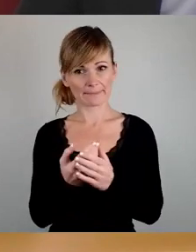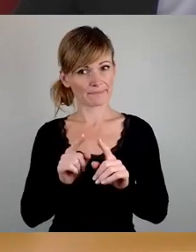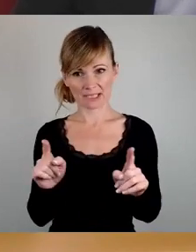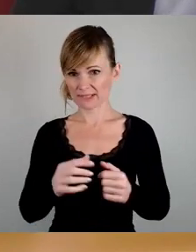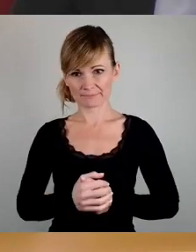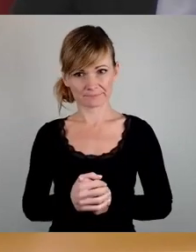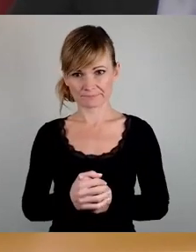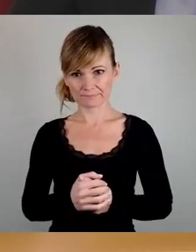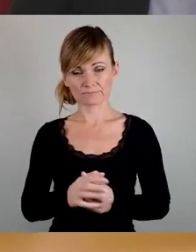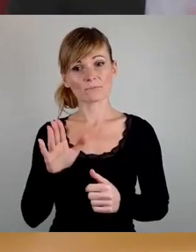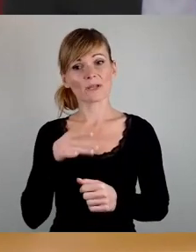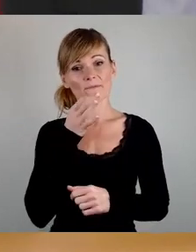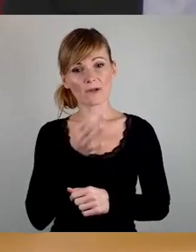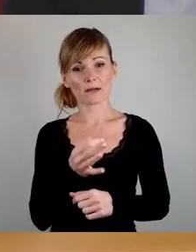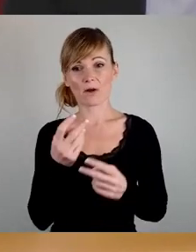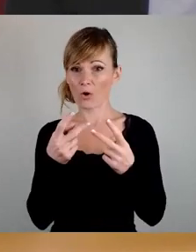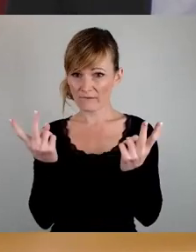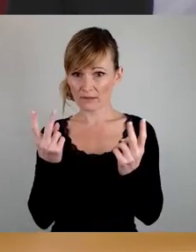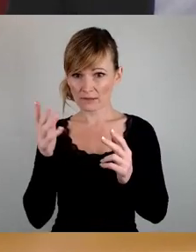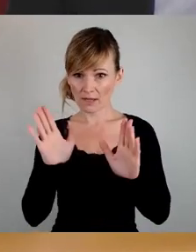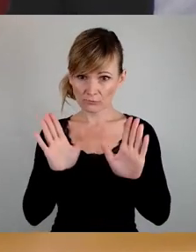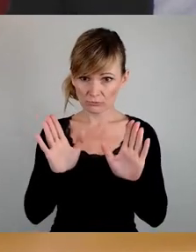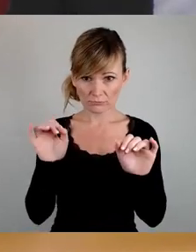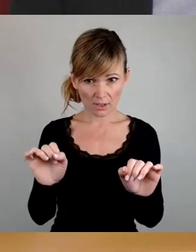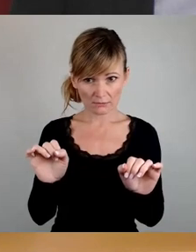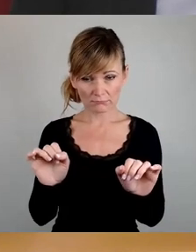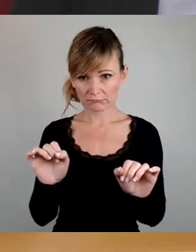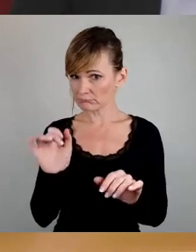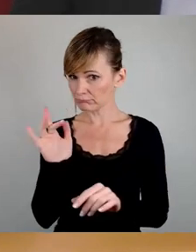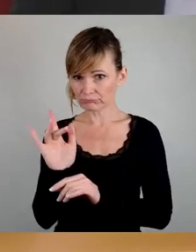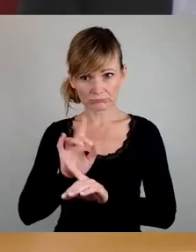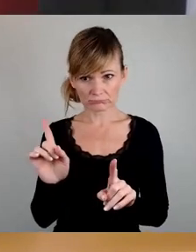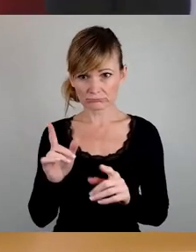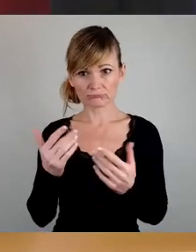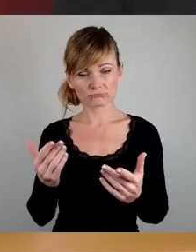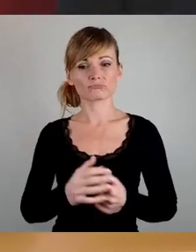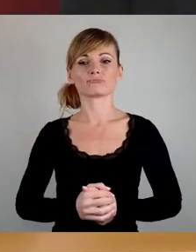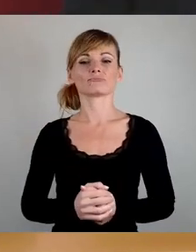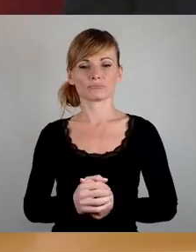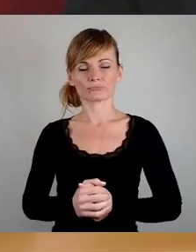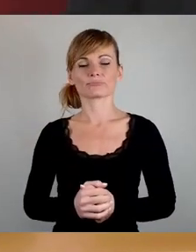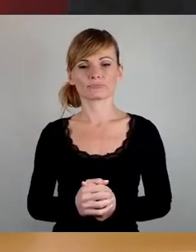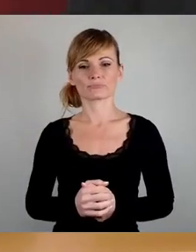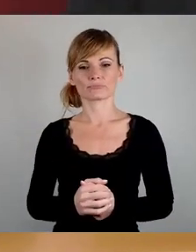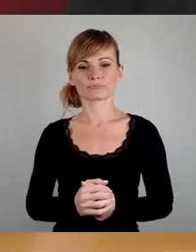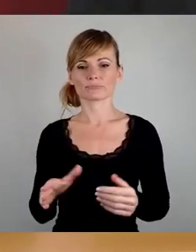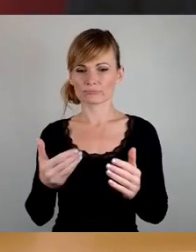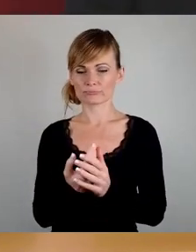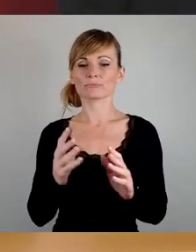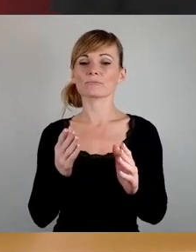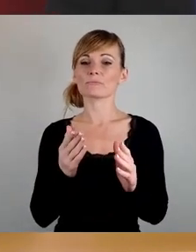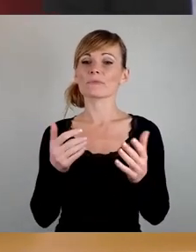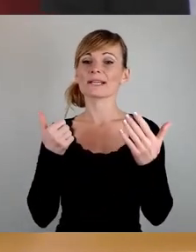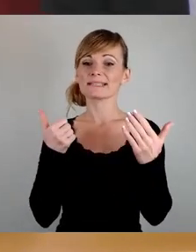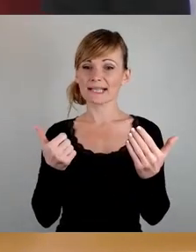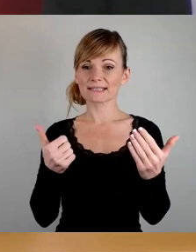darf ich fragen, ob er da offen darüber abstimmen kann. Er hebt sich keinen Widerspruch. Dann stimme ich über die 6